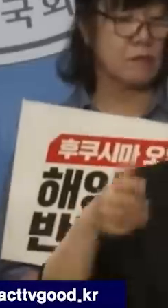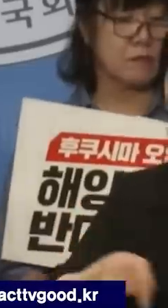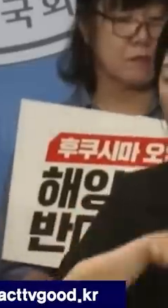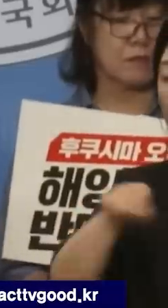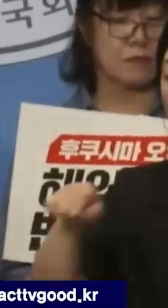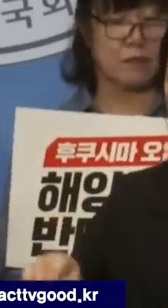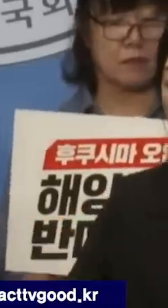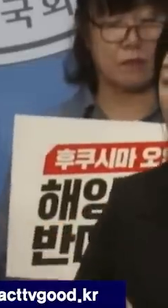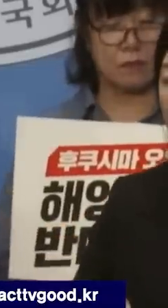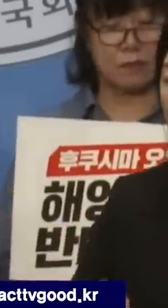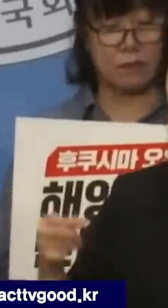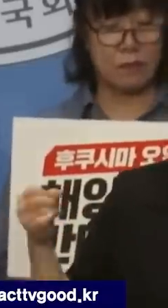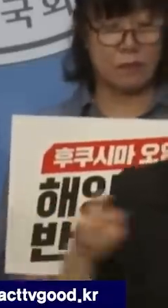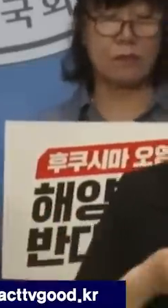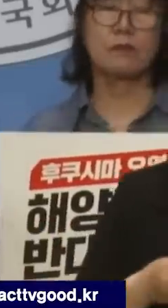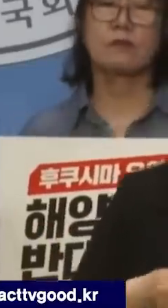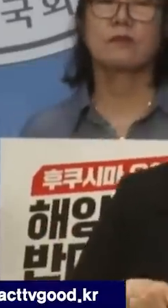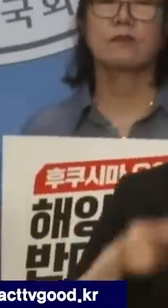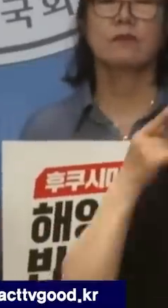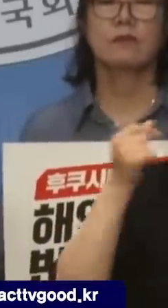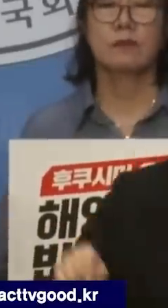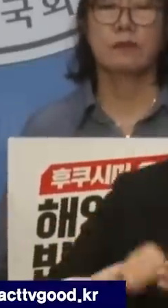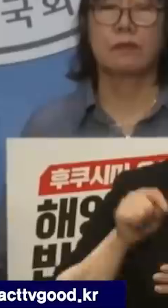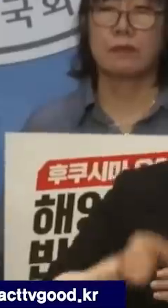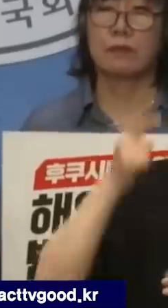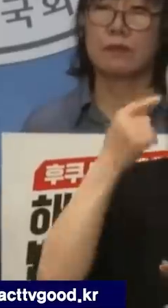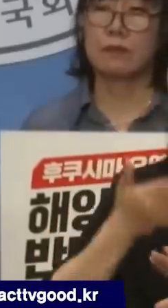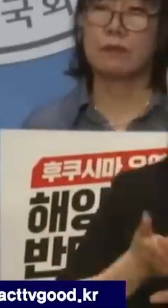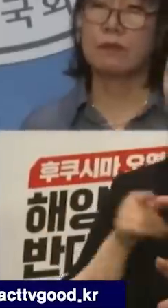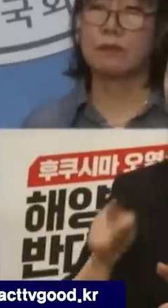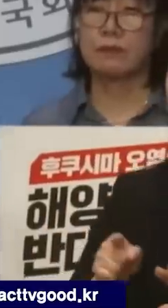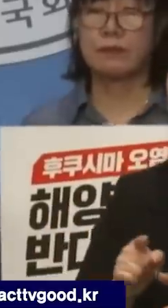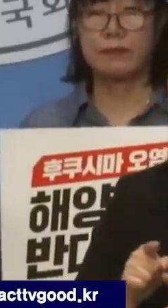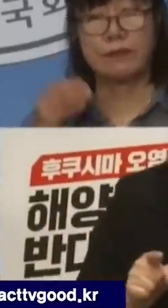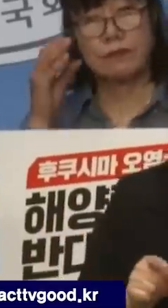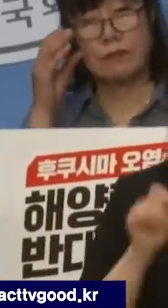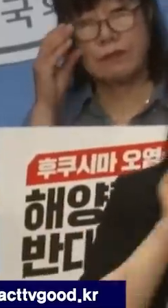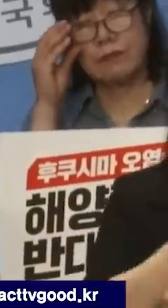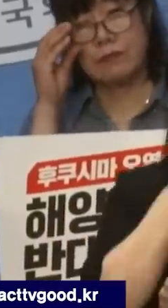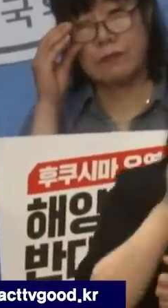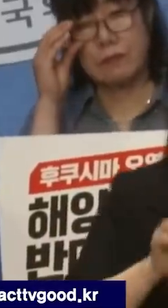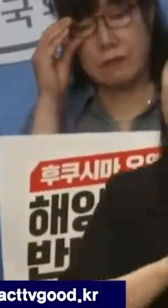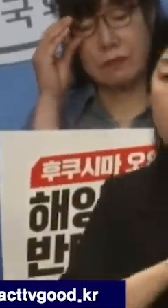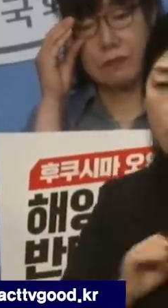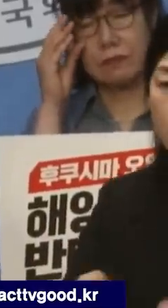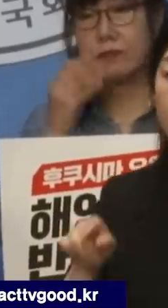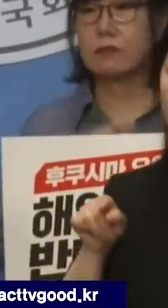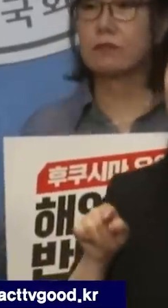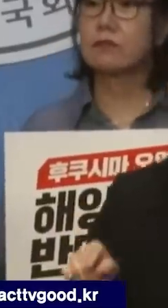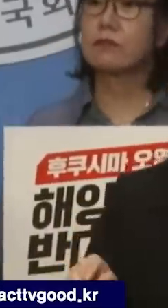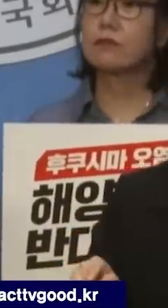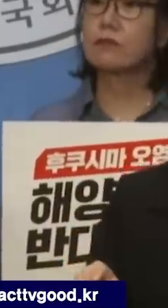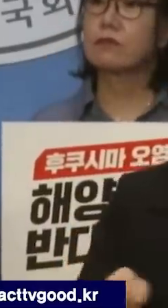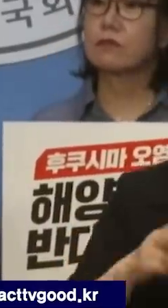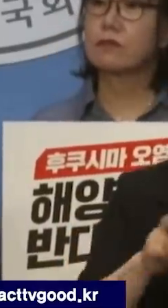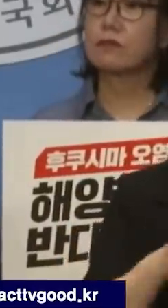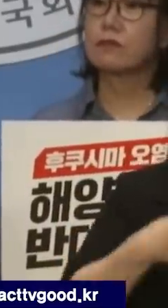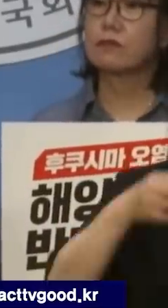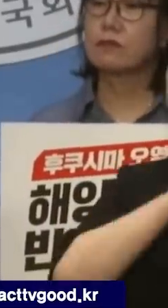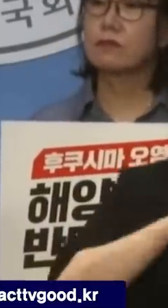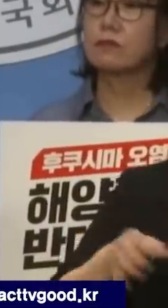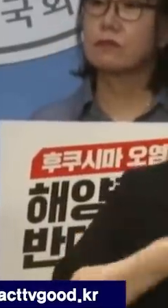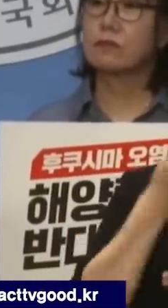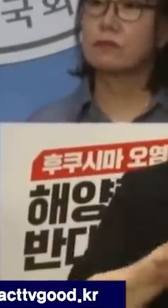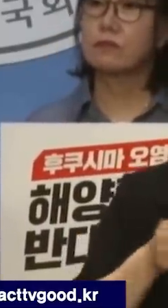국제사회와 주변국 그리고 자국민조차도 반대하는 후쿠시마 오염수 해양 무단투기